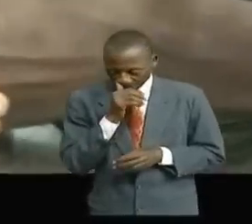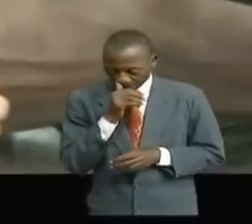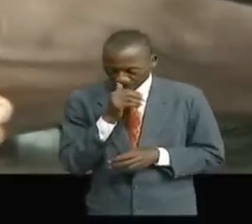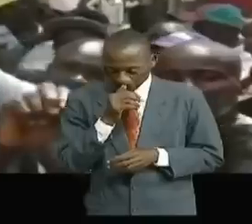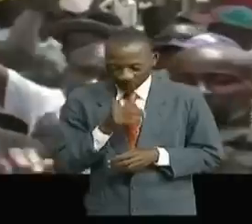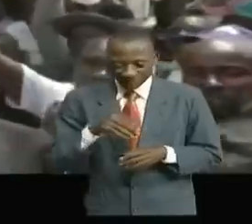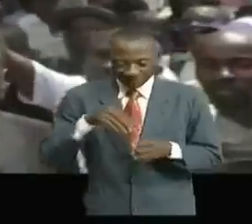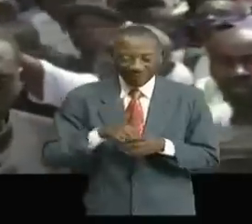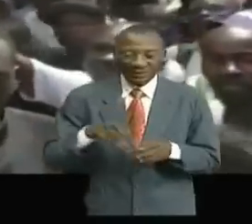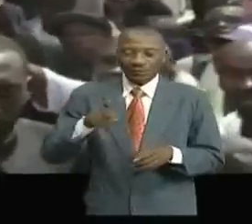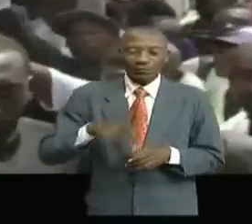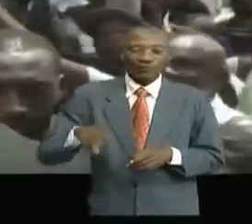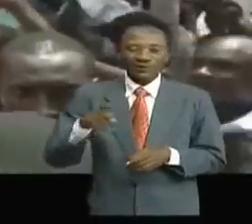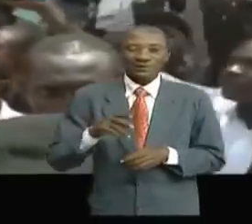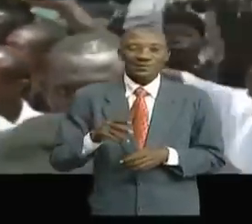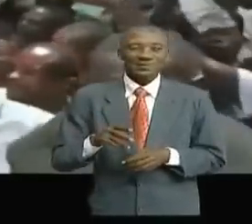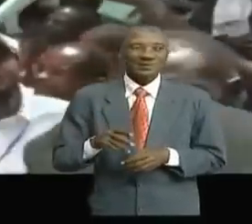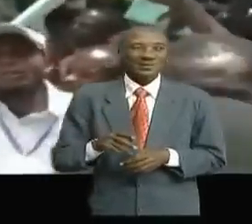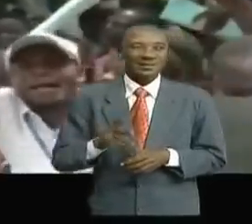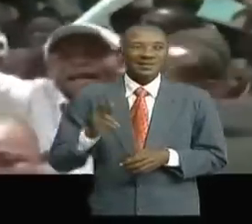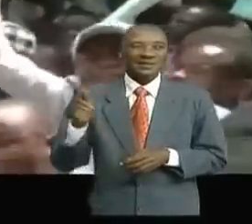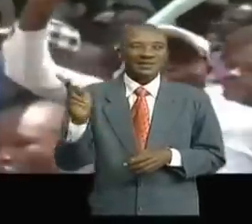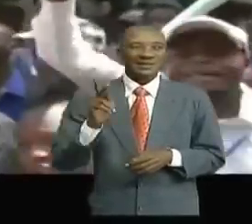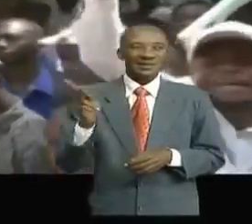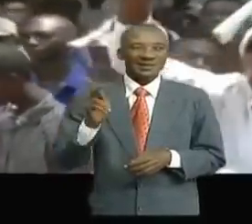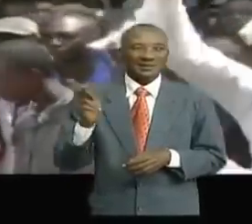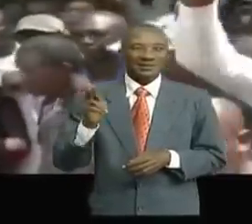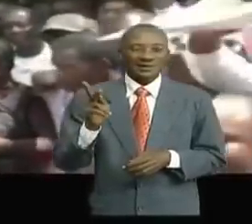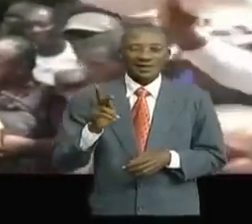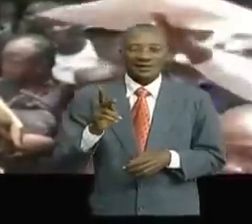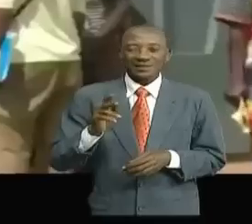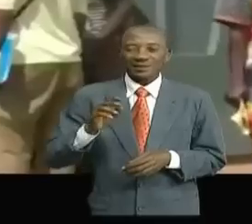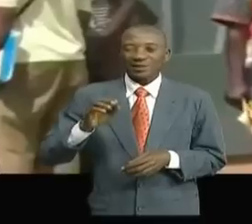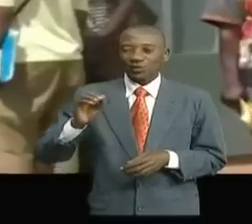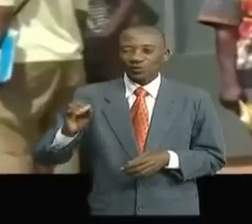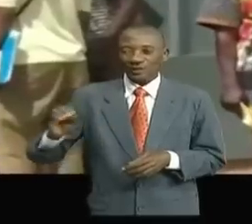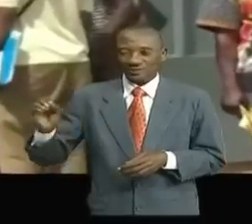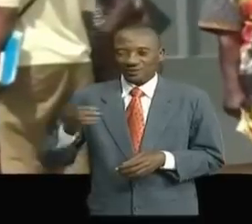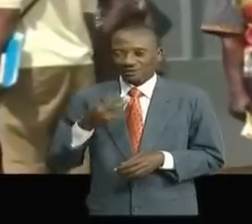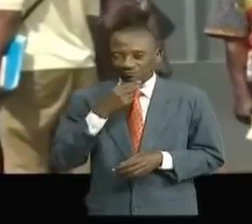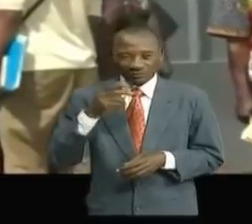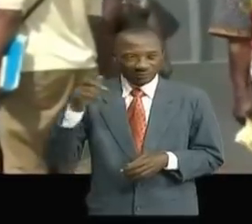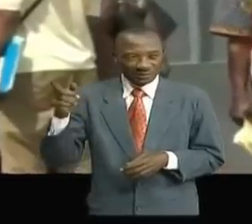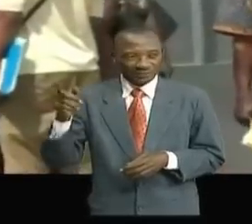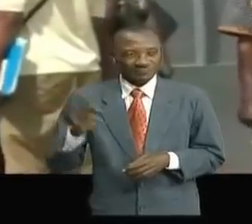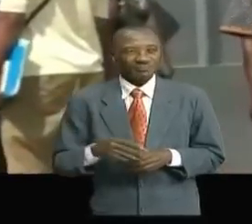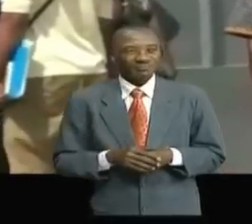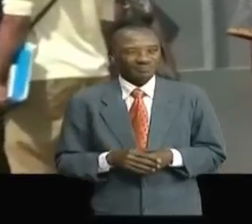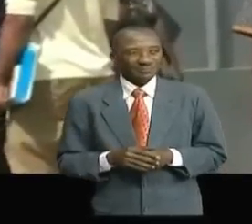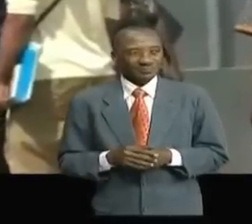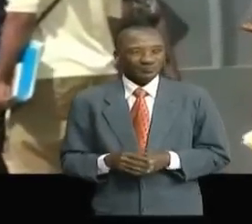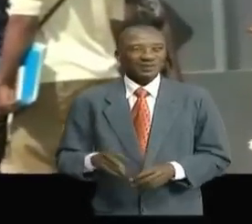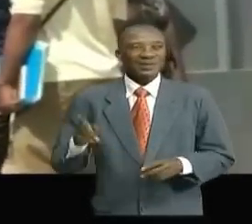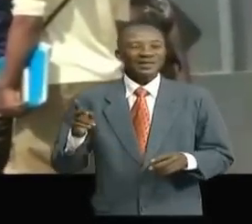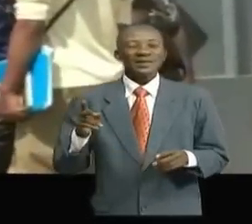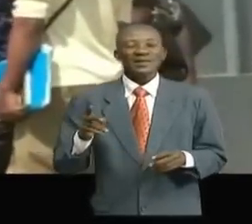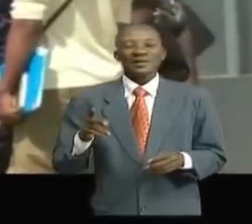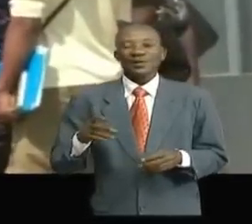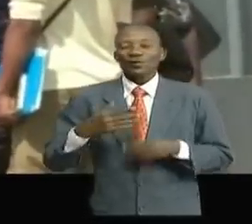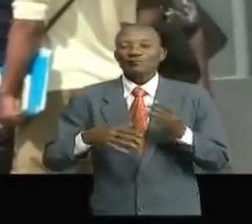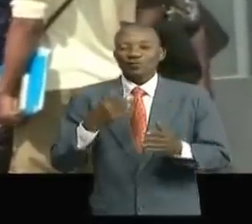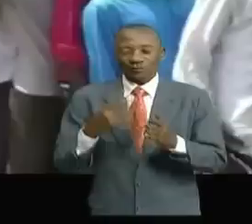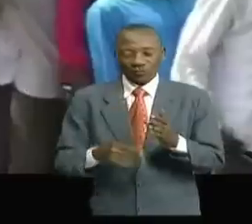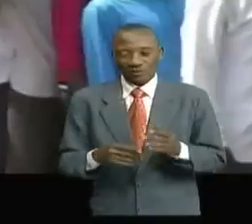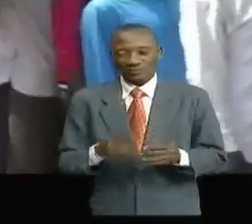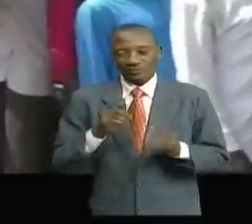Kasaï oriental. Les agents de l'État attendus à cette opération dénoncent beaucoup d'abus, dont la corruption qui font éliminer